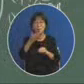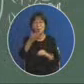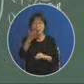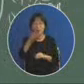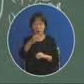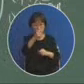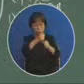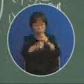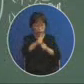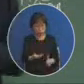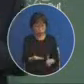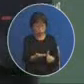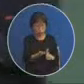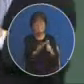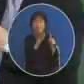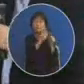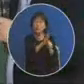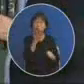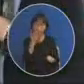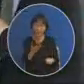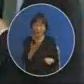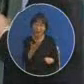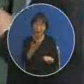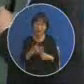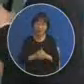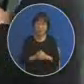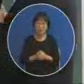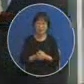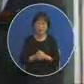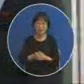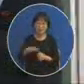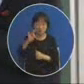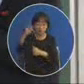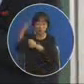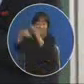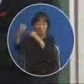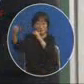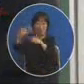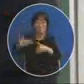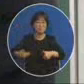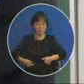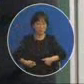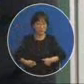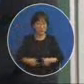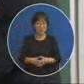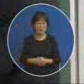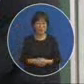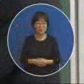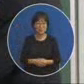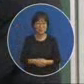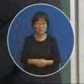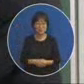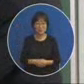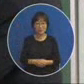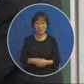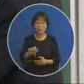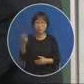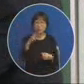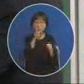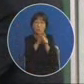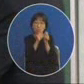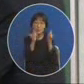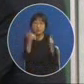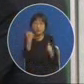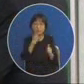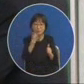후대를 키운단 말이에요. God has to answer you and give you the means 얘기죠. to do so in order for you to raise next generation. So in some ways this is